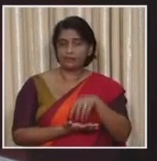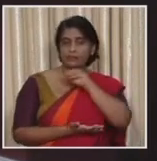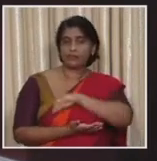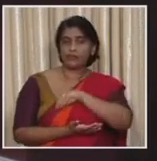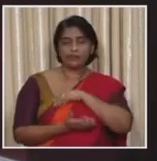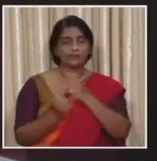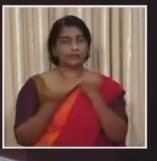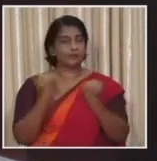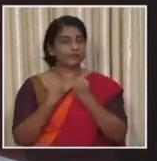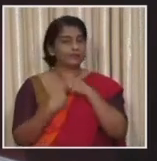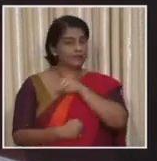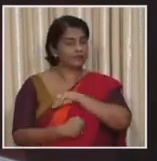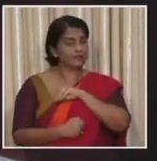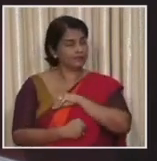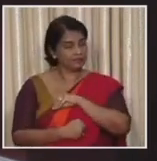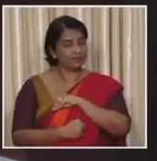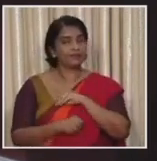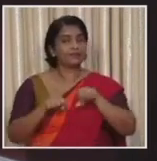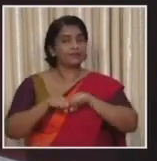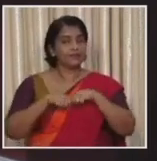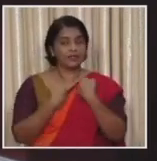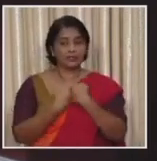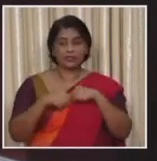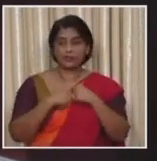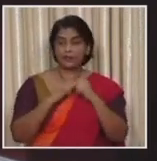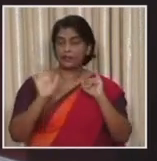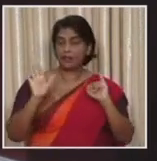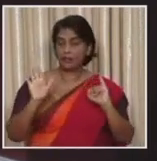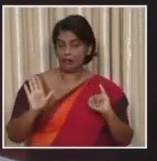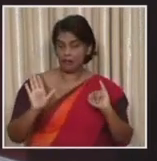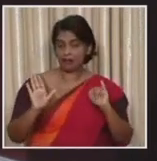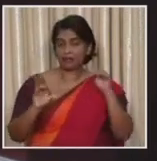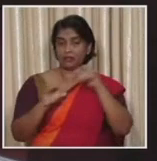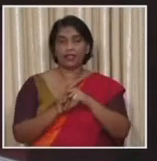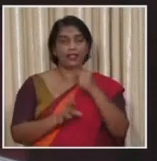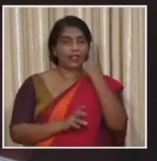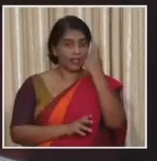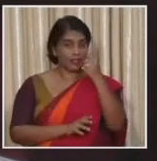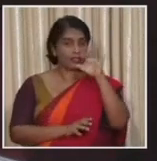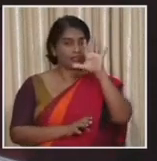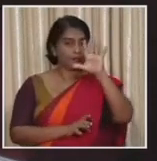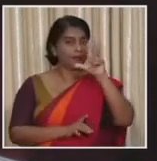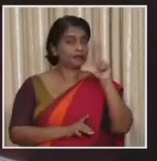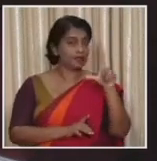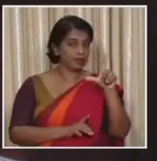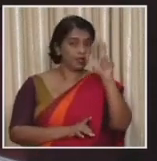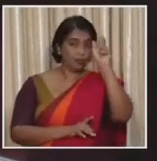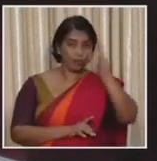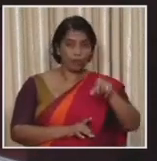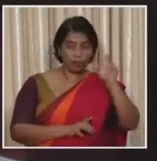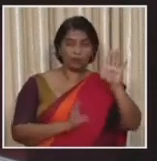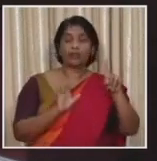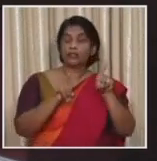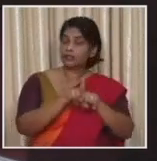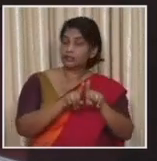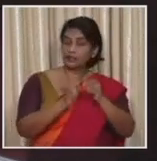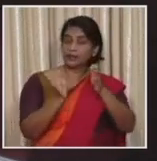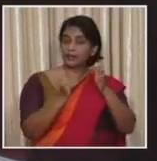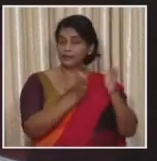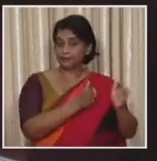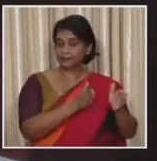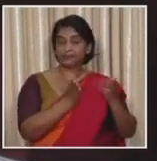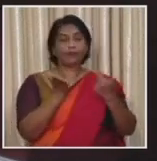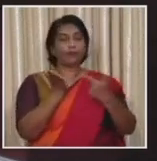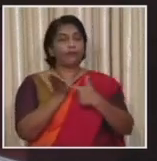කුලී රත සේවයේ සමිති 6ක නිරතුණු 1057ක් මම මේ හරියටම කියන්නම්. ඒ වගේම ටෙන්ඩර් ක්‍රමය හරහා තවත්